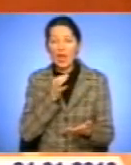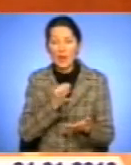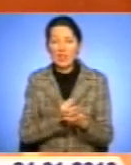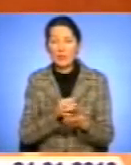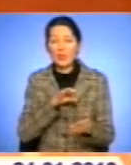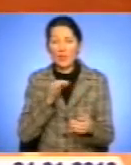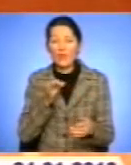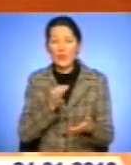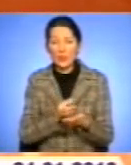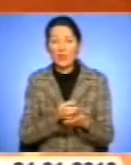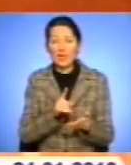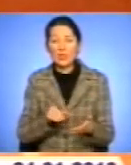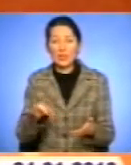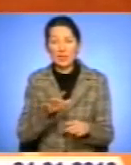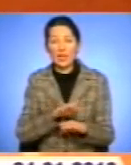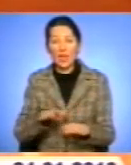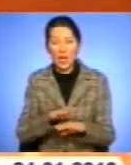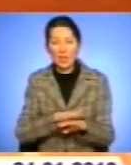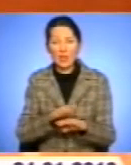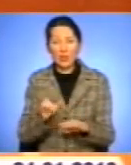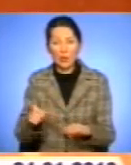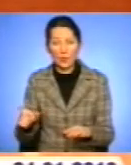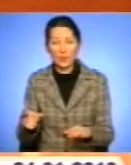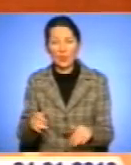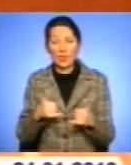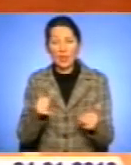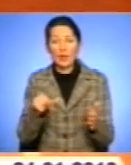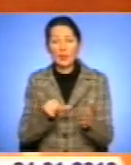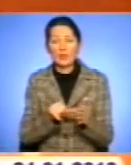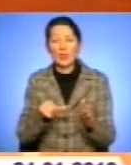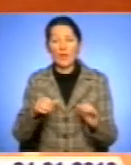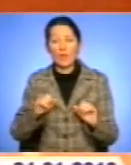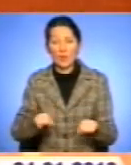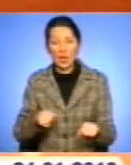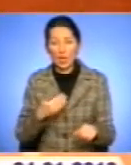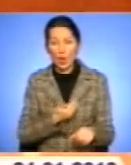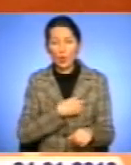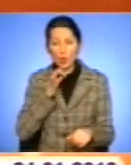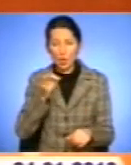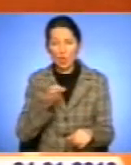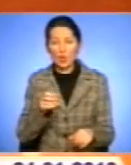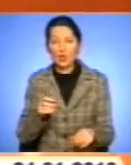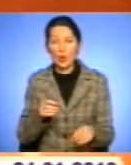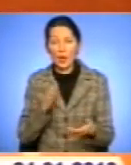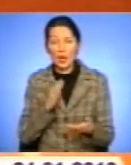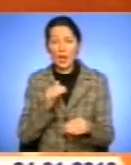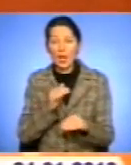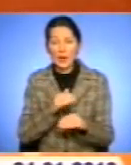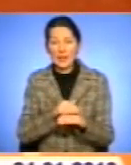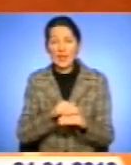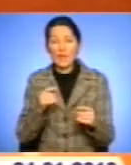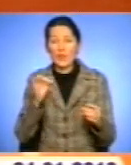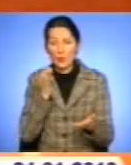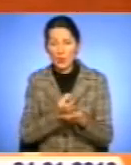бо усвідомлюю, що це призначення є не нагородою. Це великий іспит та відповідальність за